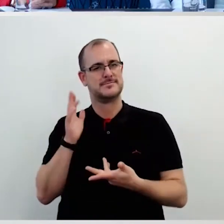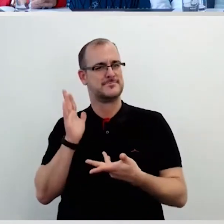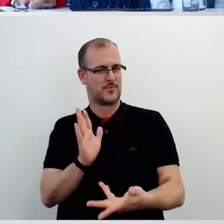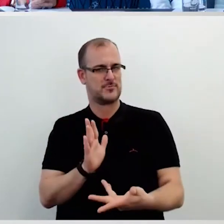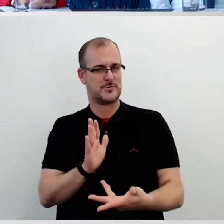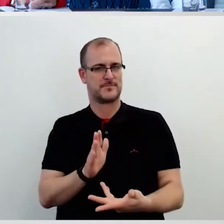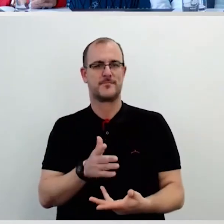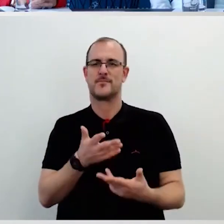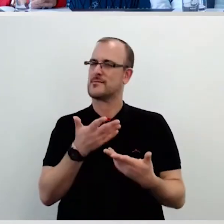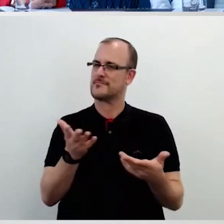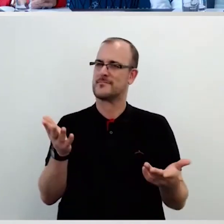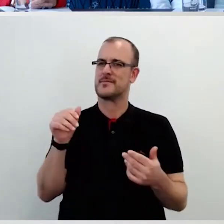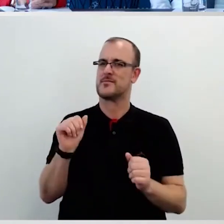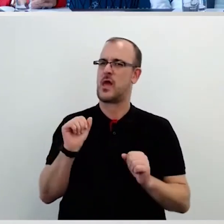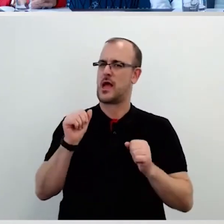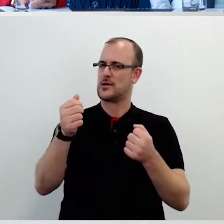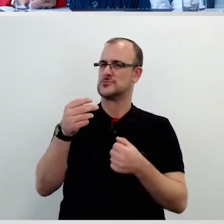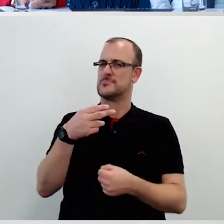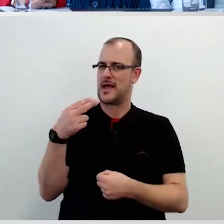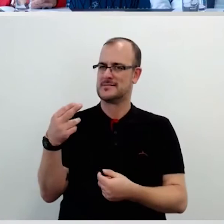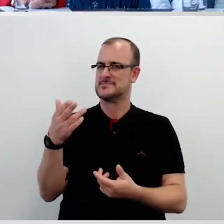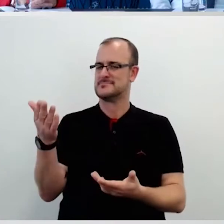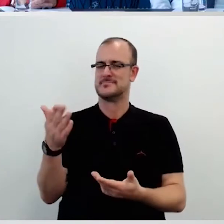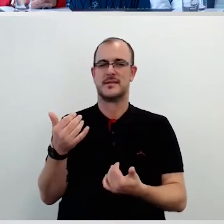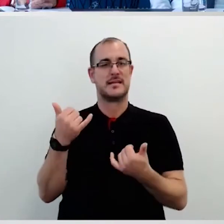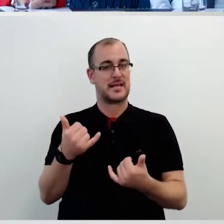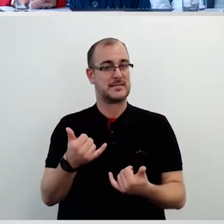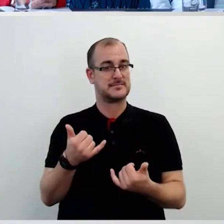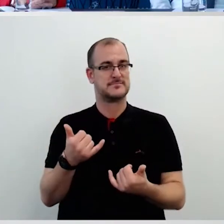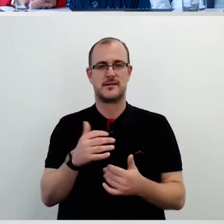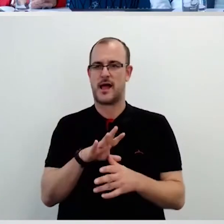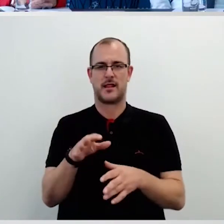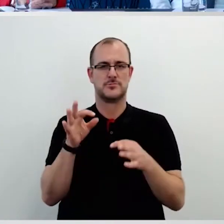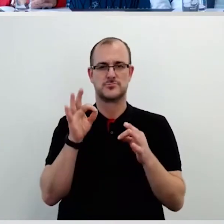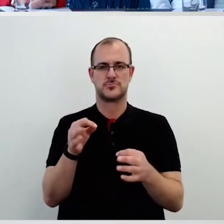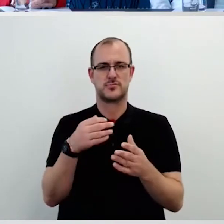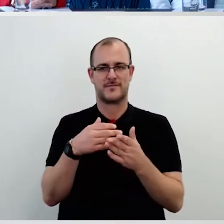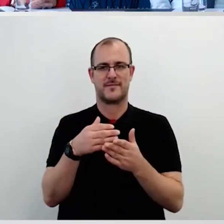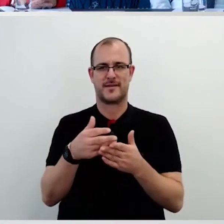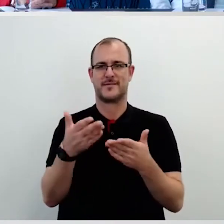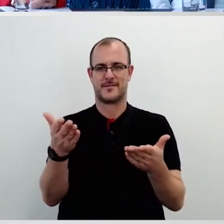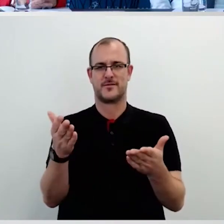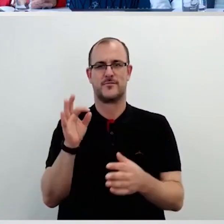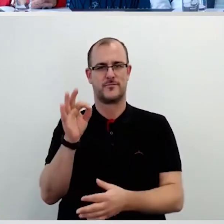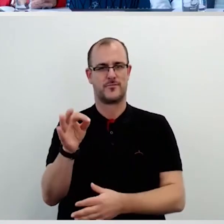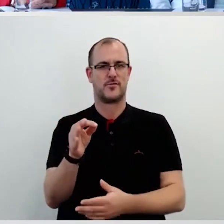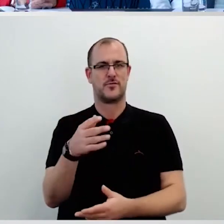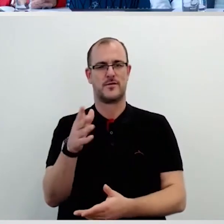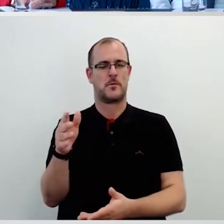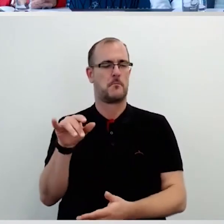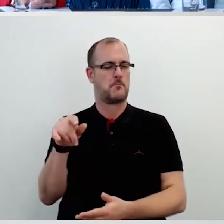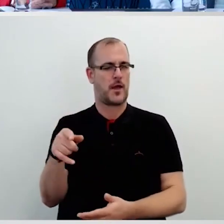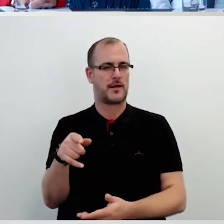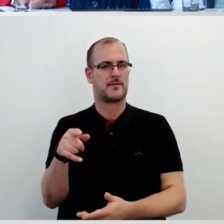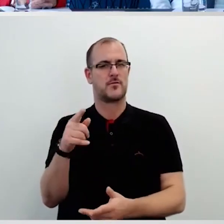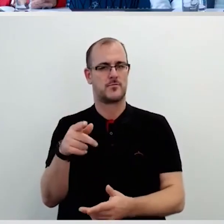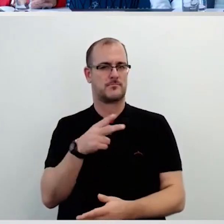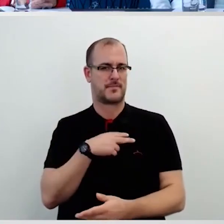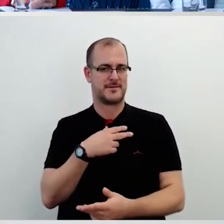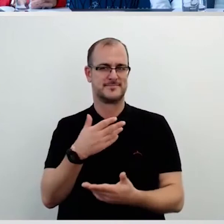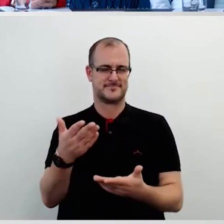vorzustellen, das Engagement in Hessen. Und ja, alles Gute weiterhin für die Projekte und für den